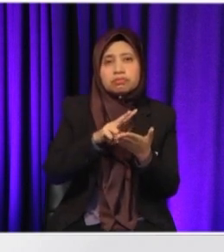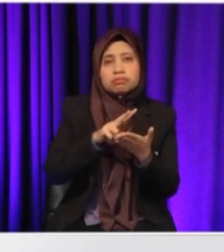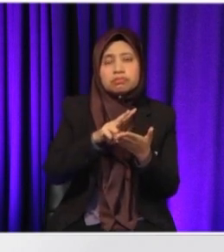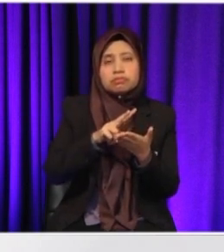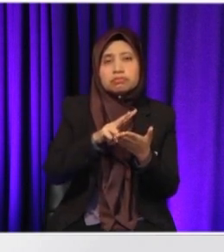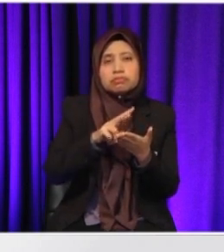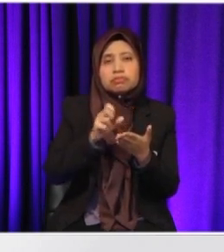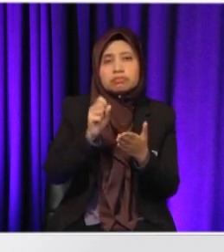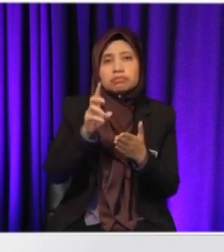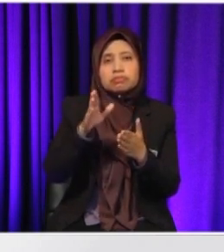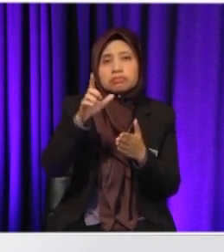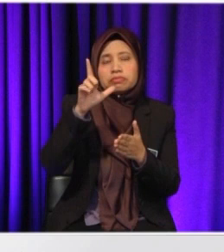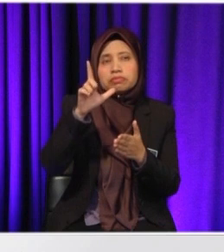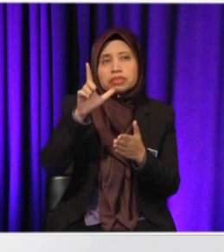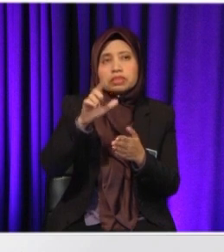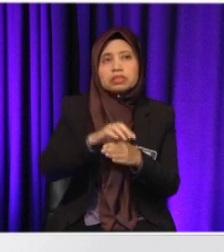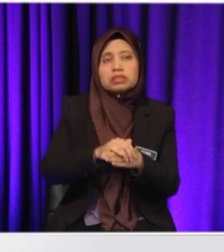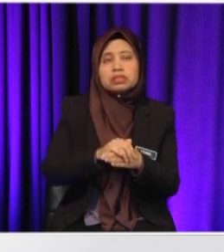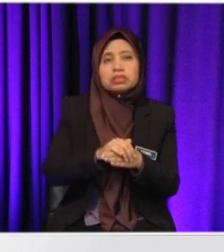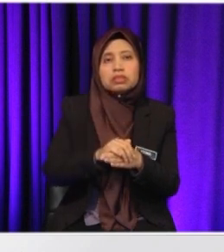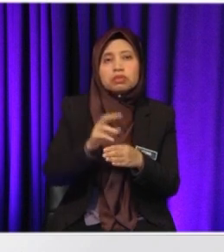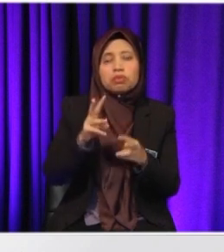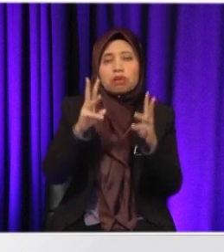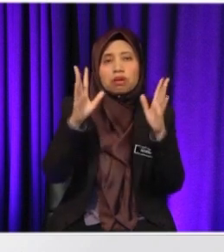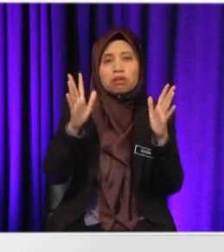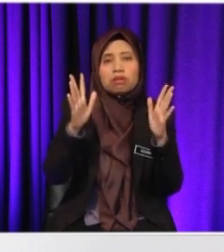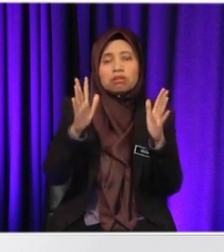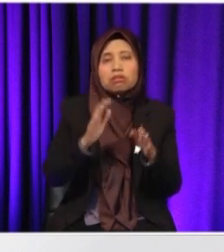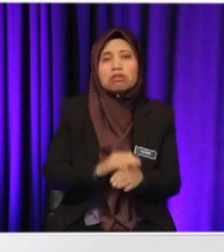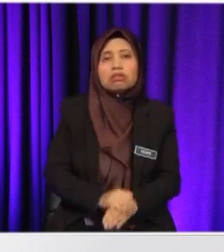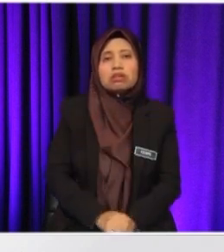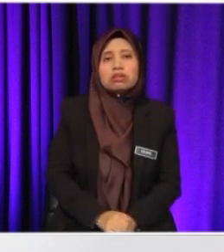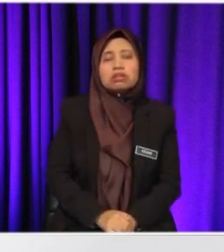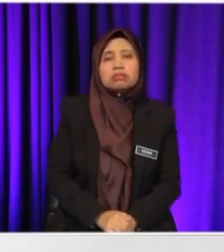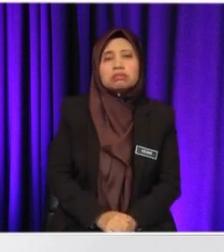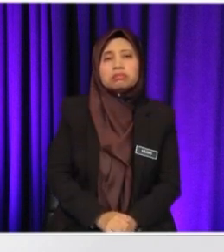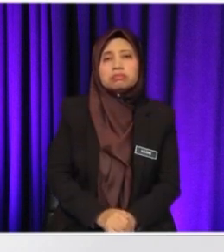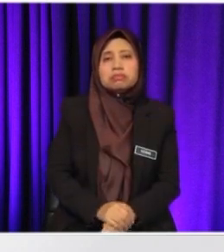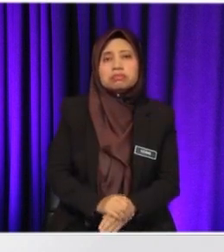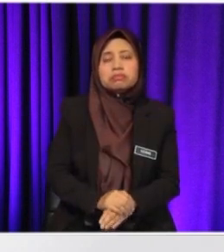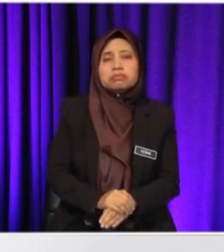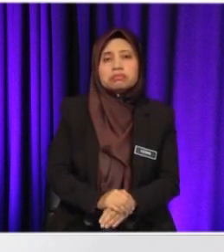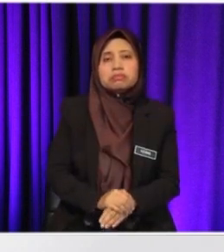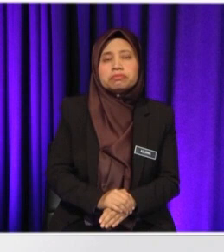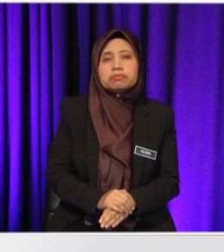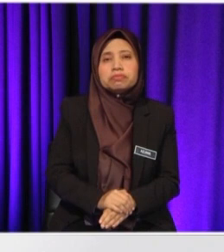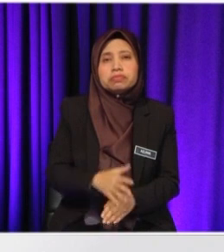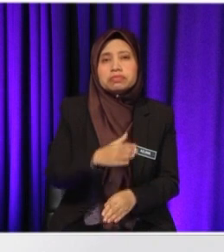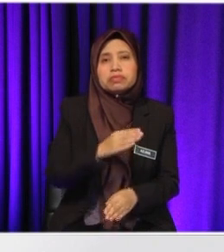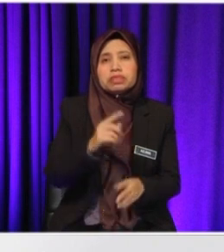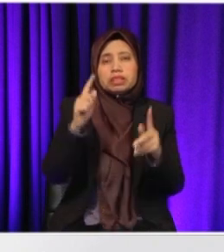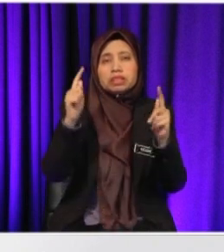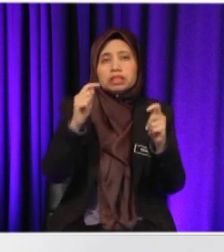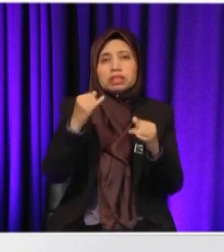lelaki. Berpesan, wah, pada mata yang semua ringgit berbinar-binar. Dan tiga